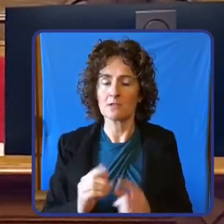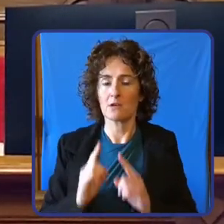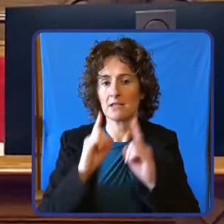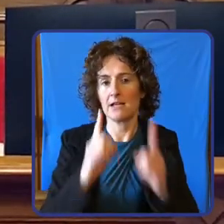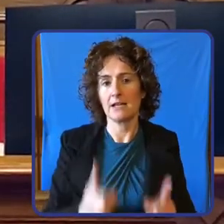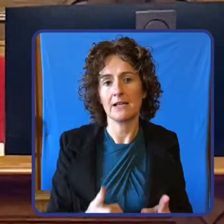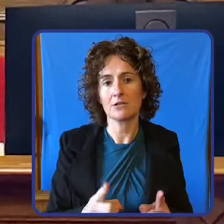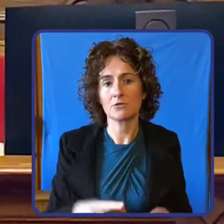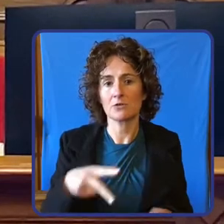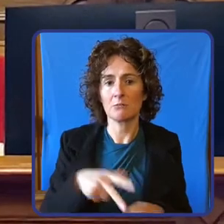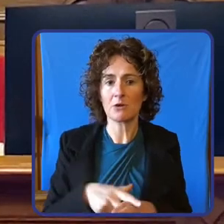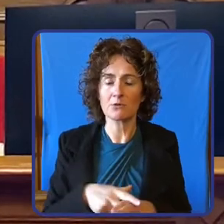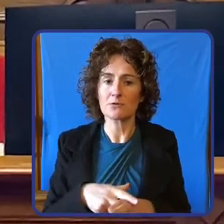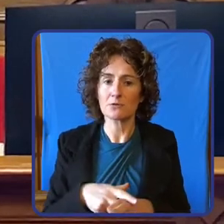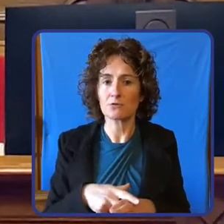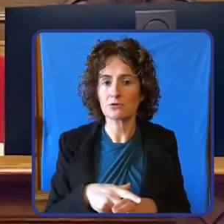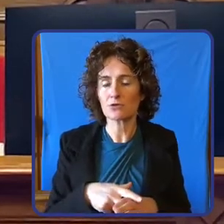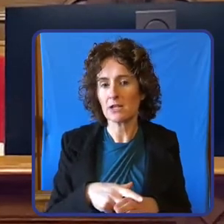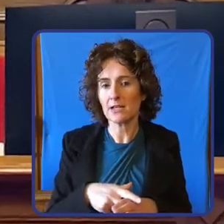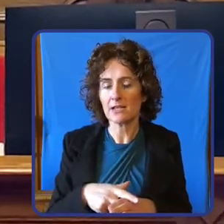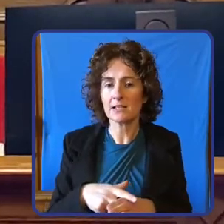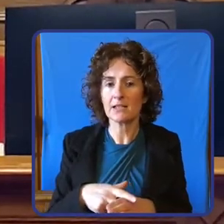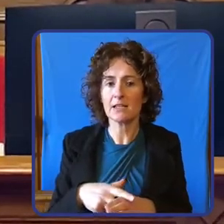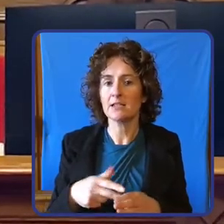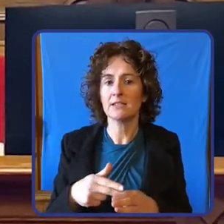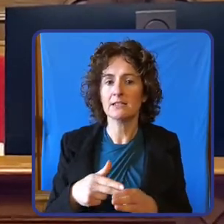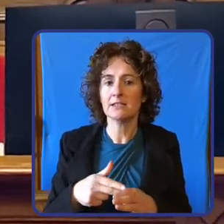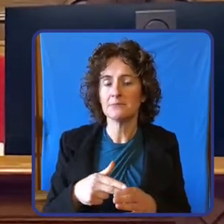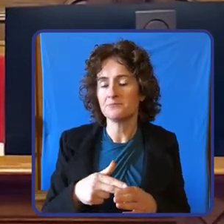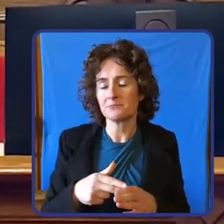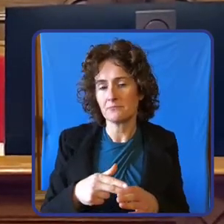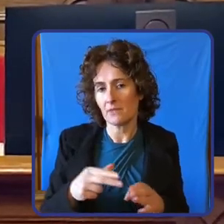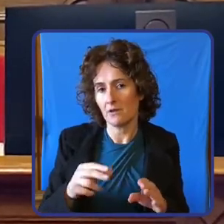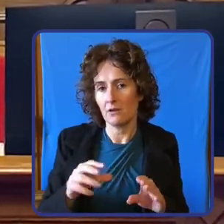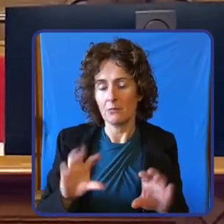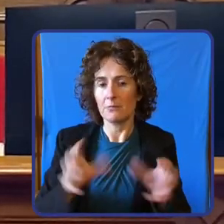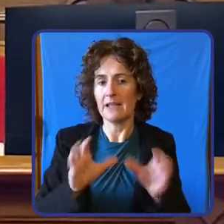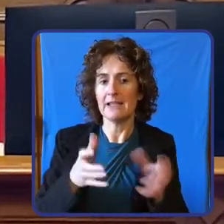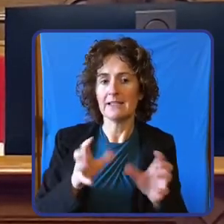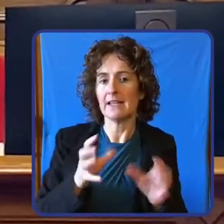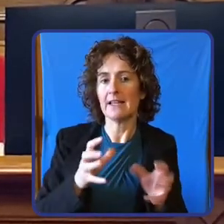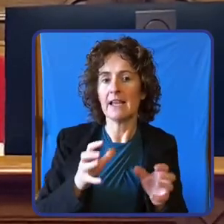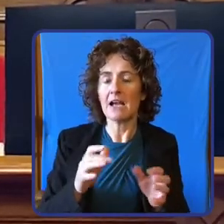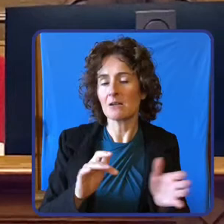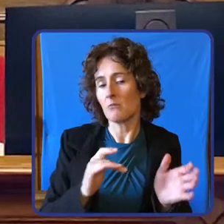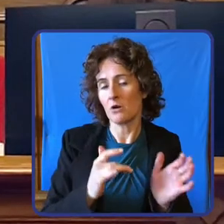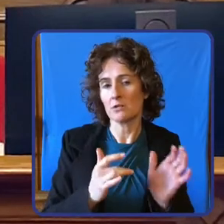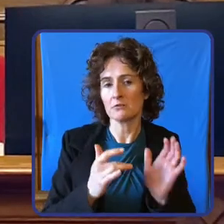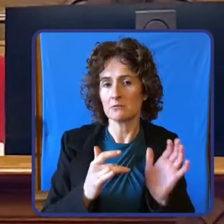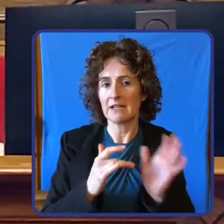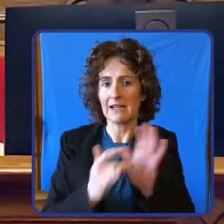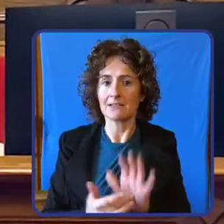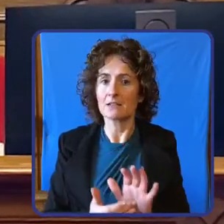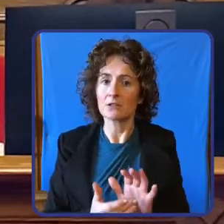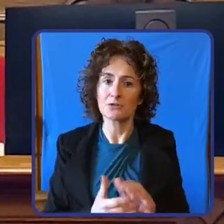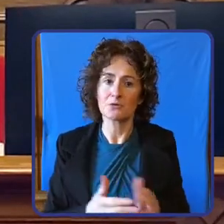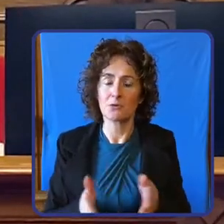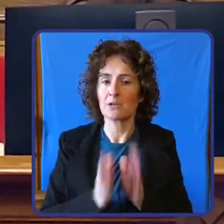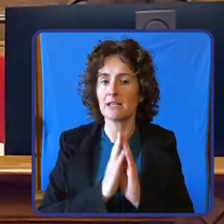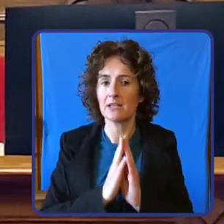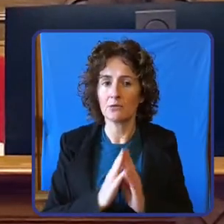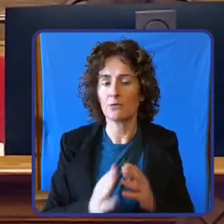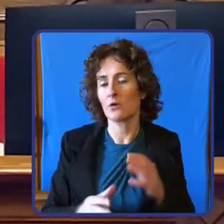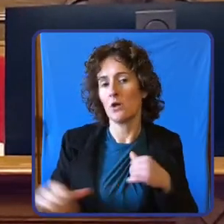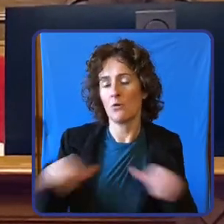már, hogy nem kérünk a hatósági zaklatásból, nem kérünk a korrupt kormány beavatkozásából, hagyják a hódműző vásárhelyet